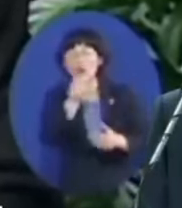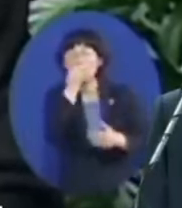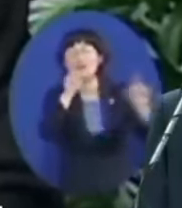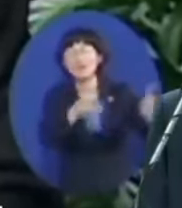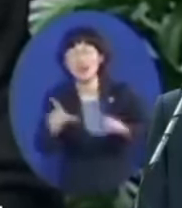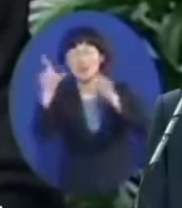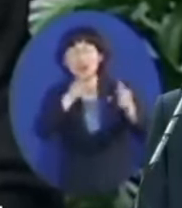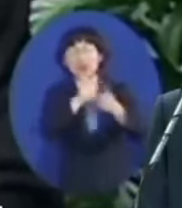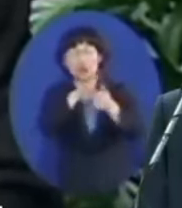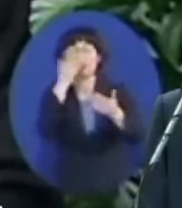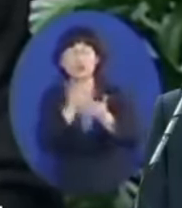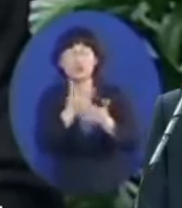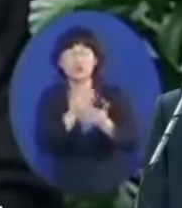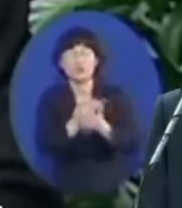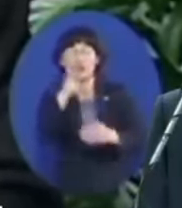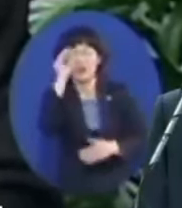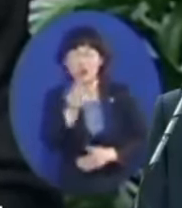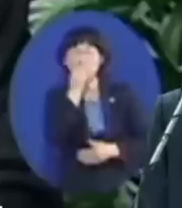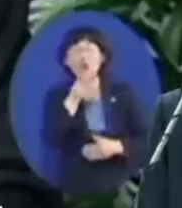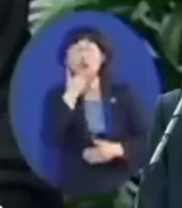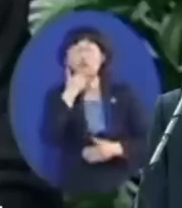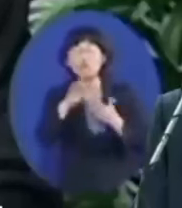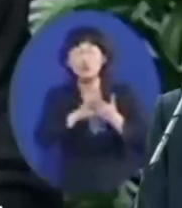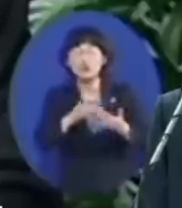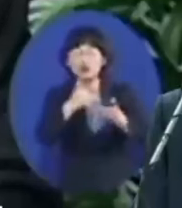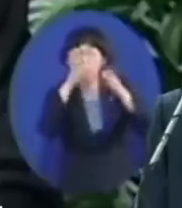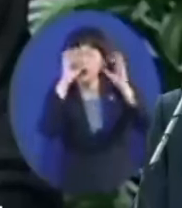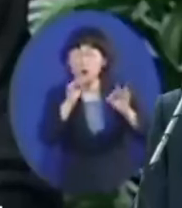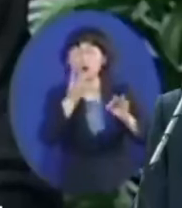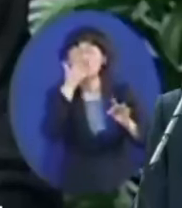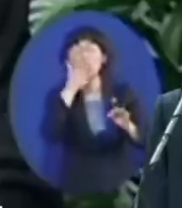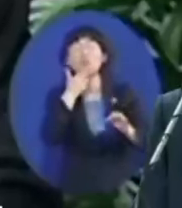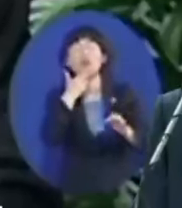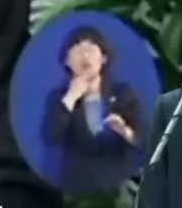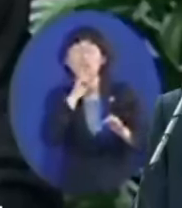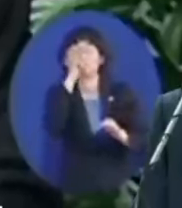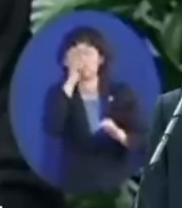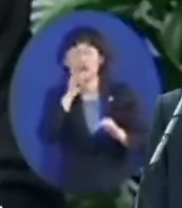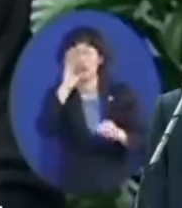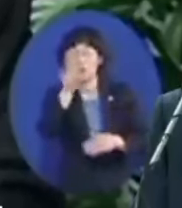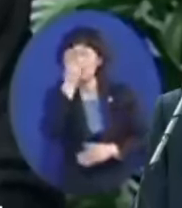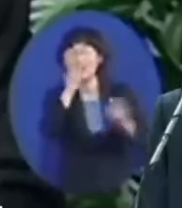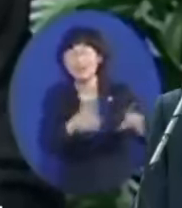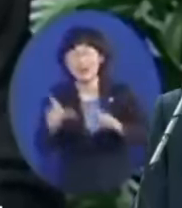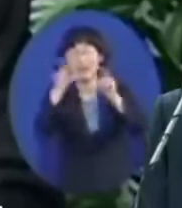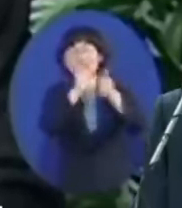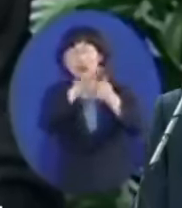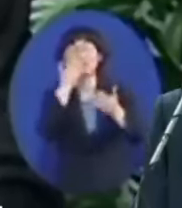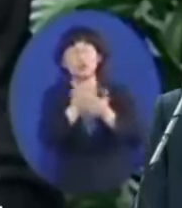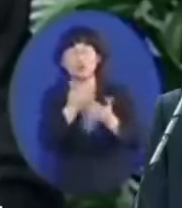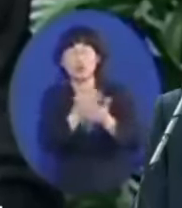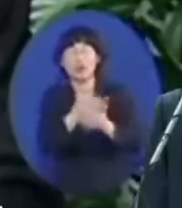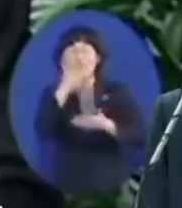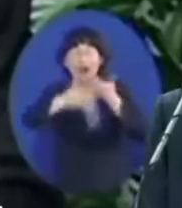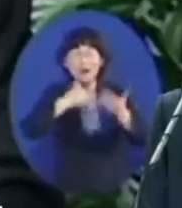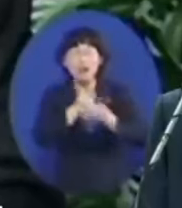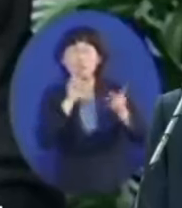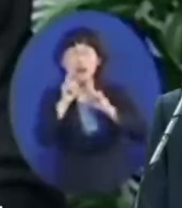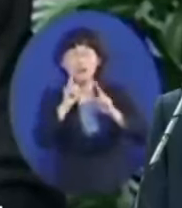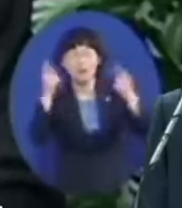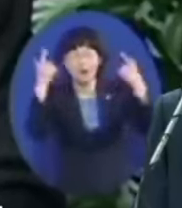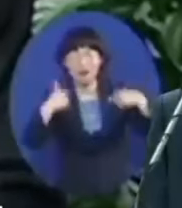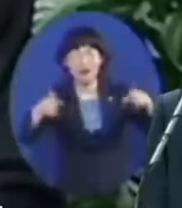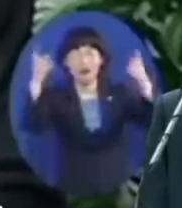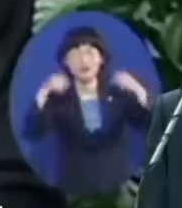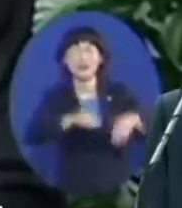살게 도와주시옵소서. 거룩함이 없이는 주를 볼 수 없다고 말하는 것입니다. 거룩하게 살게 도와주시옵시고, 하나님 말씀이 항상